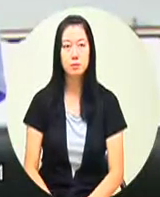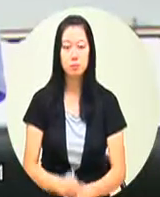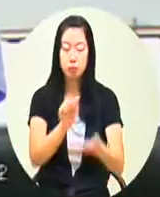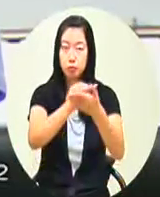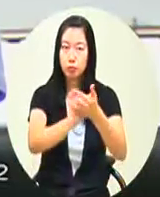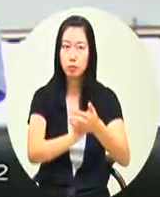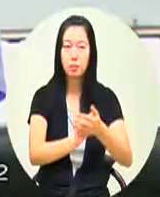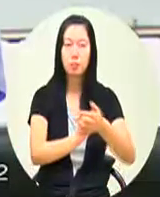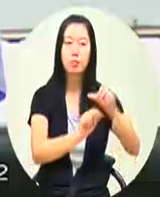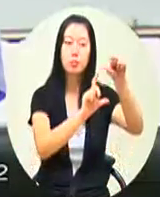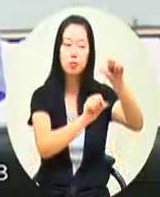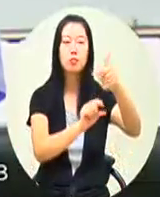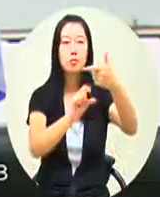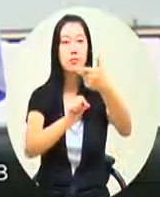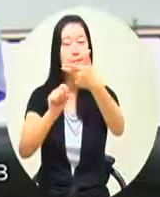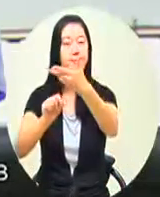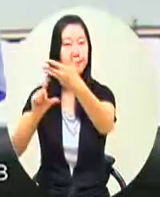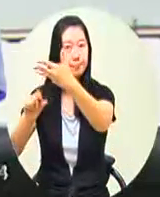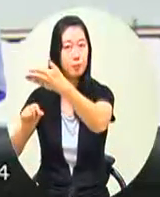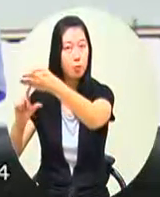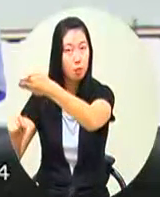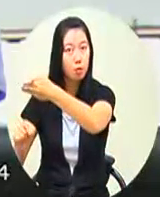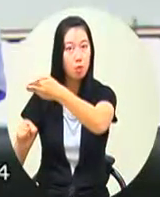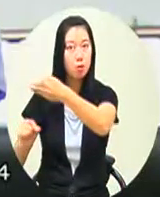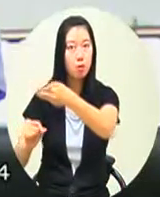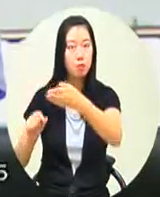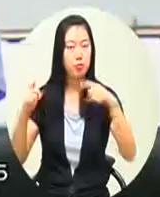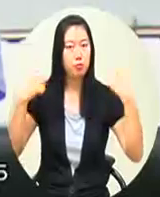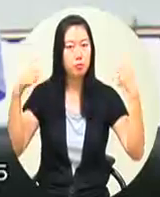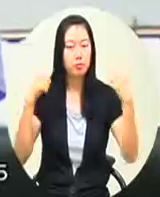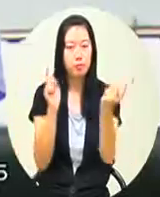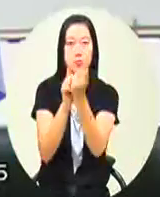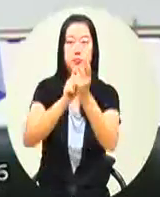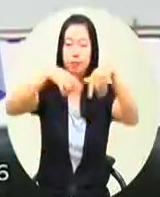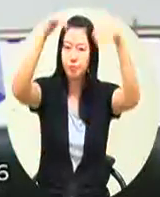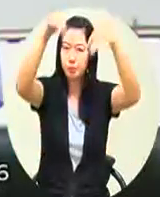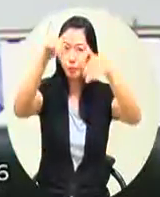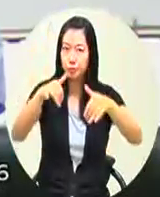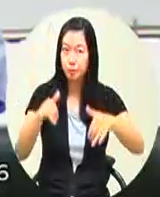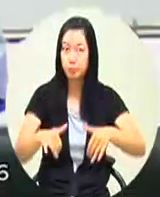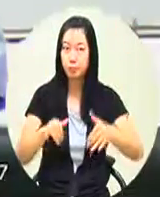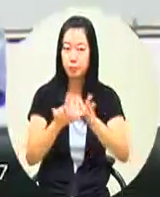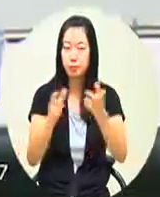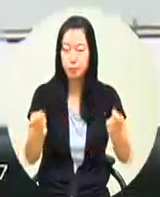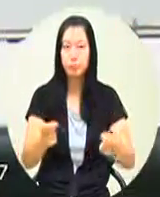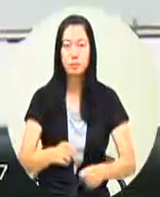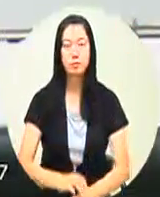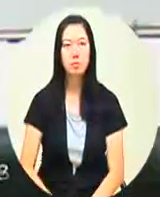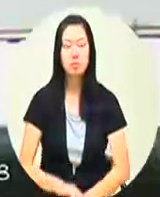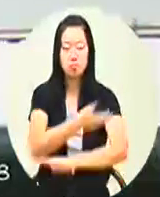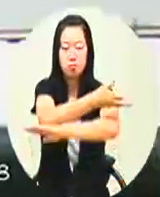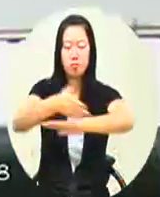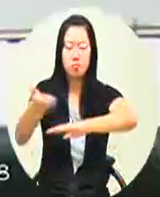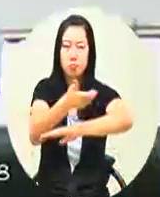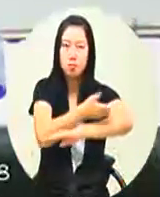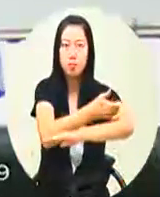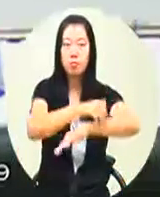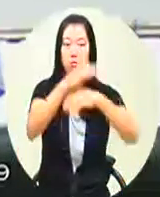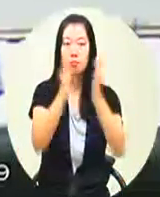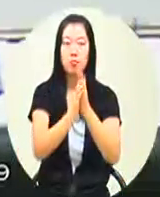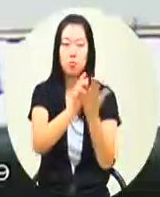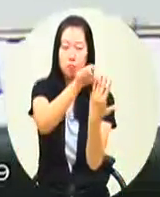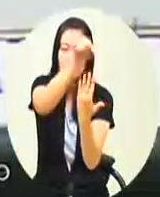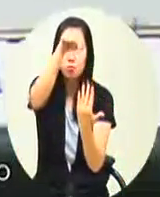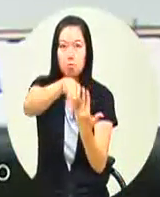5、6、7、8、9月，这个是常常雨季的时间。那么清疏工程啊，都选在这个时间动